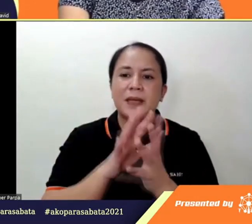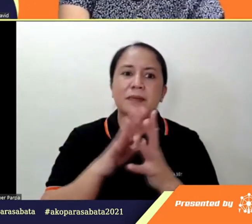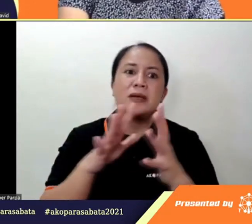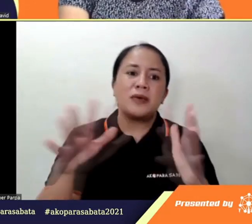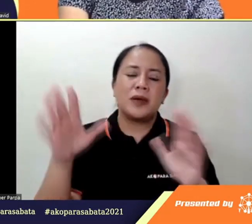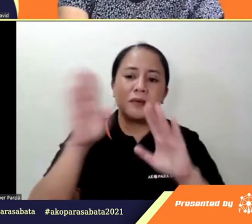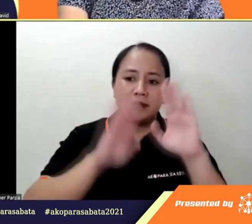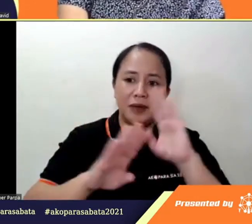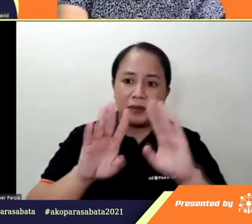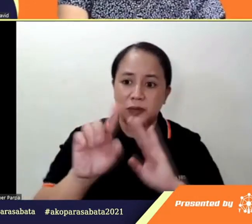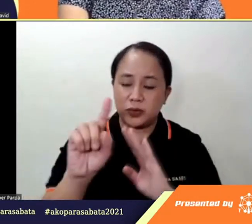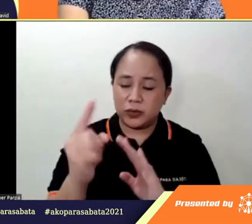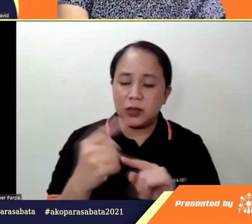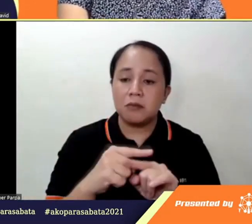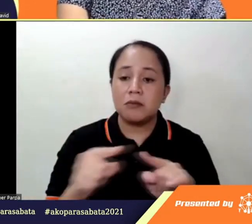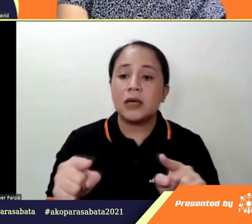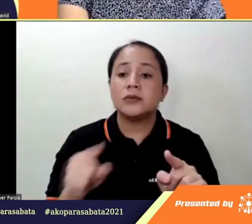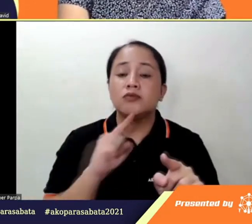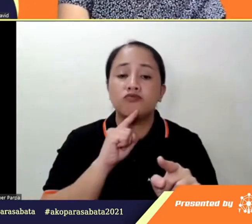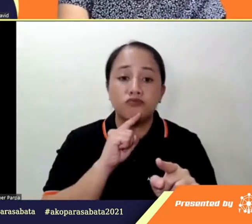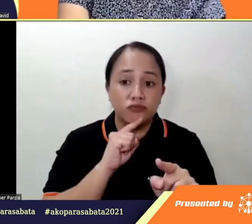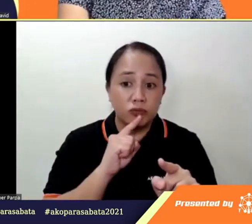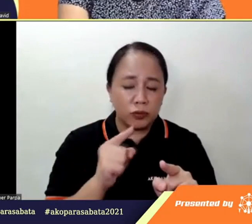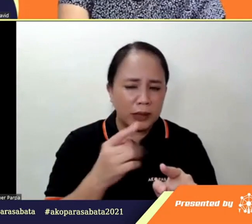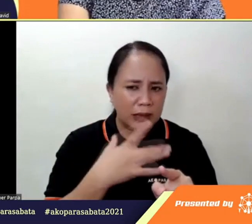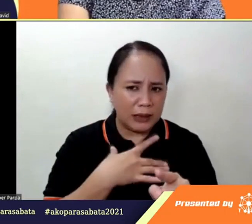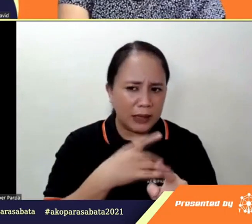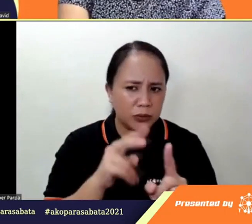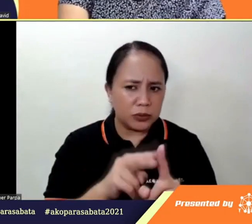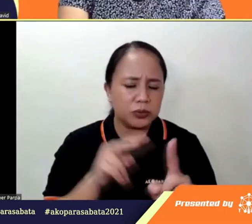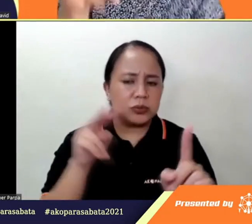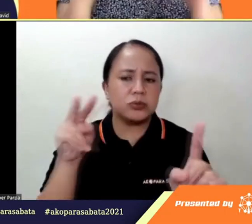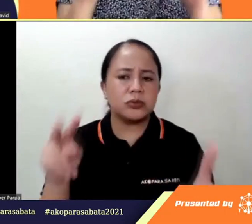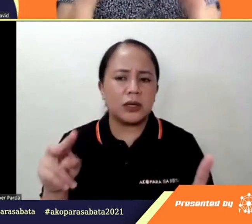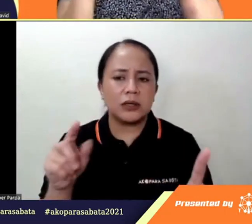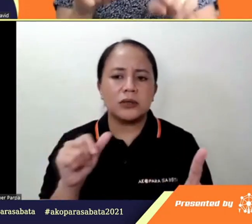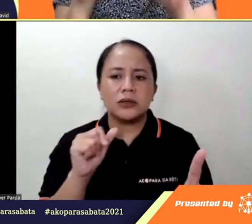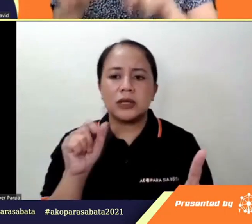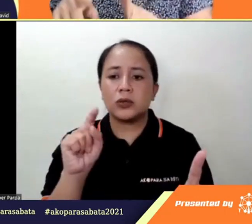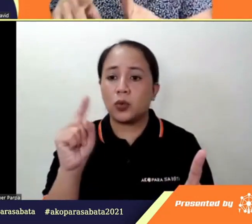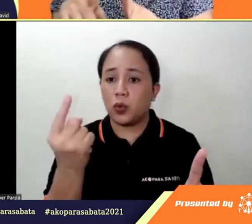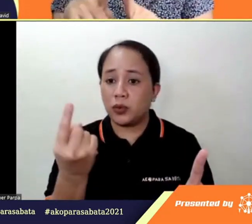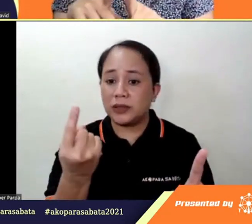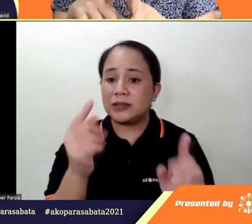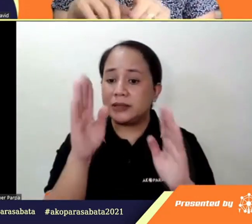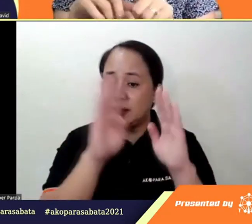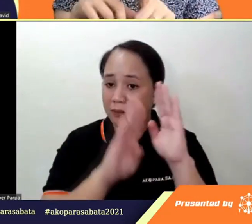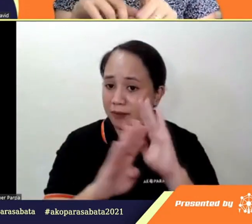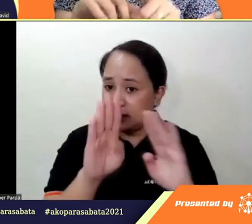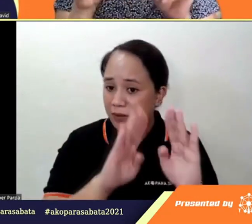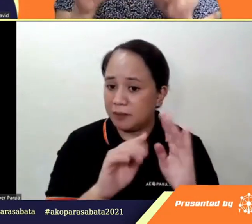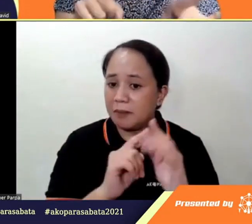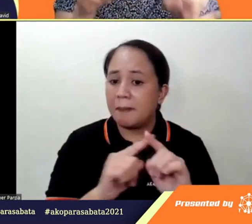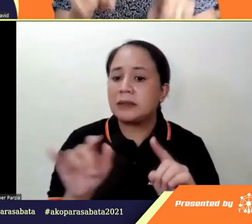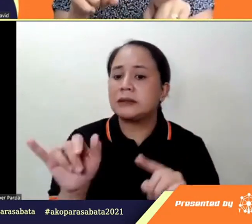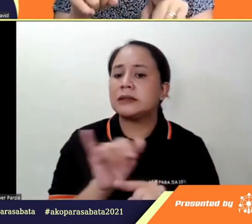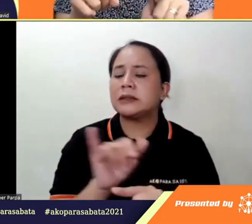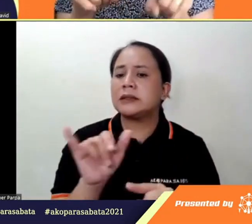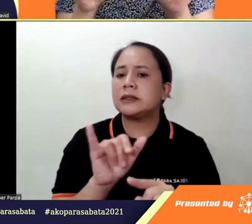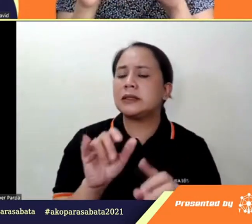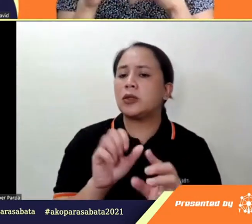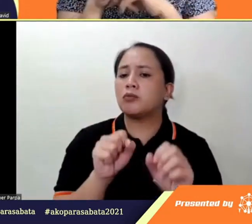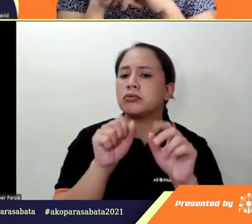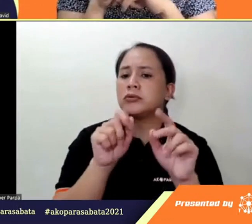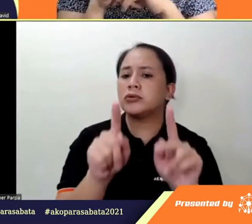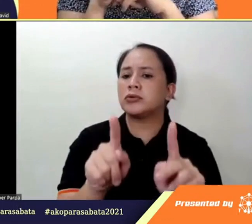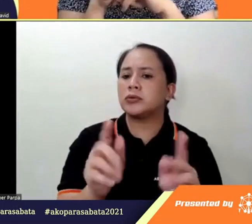problem lamang. Pero I'd like to view it not only as a problem, pero as an opportunity